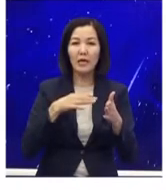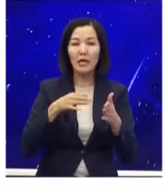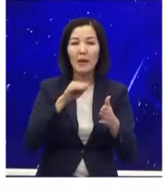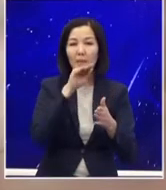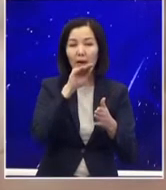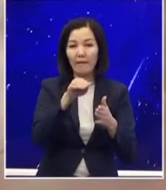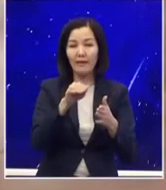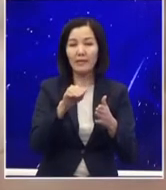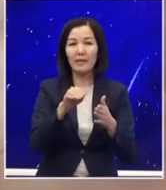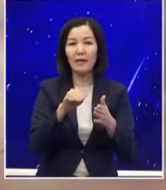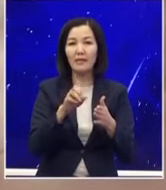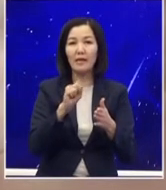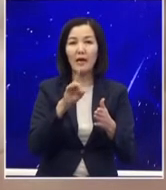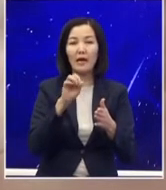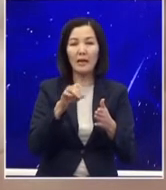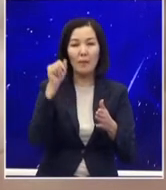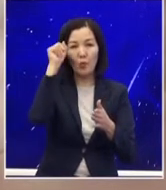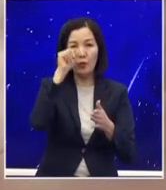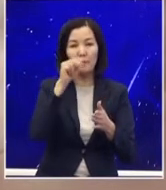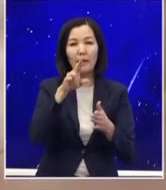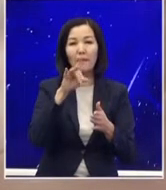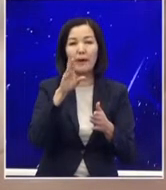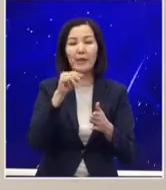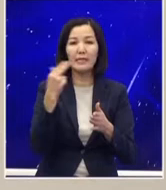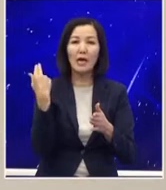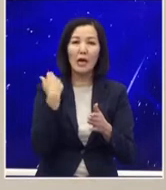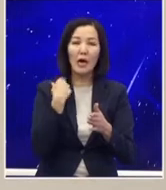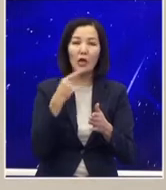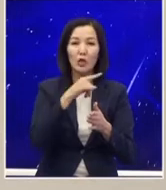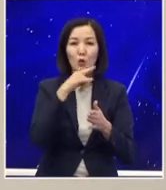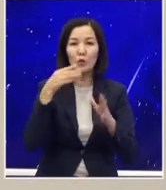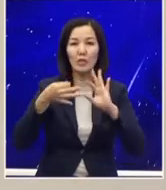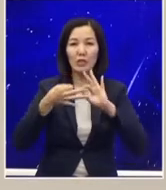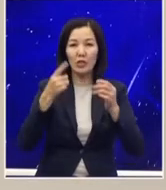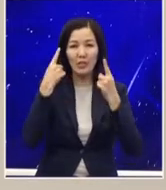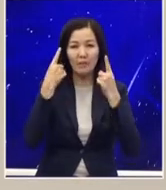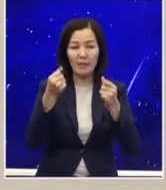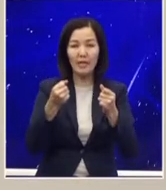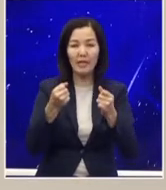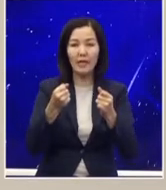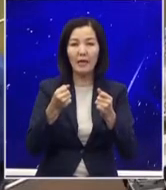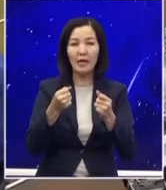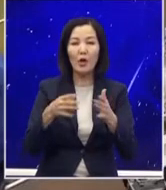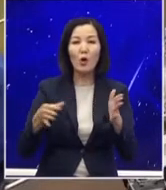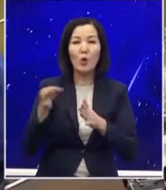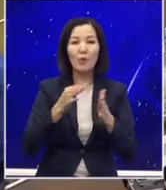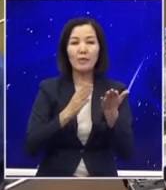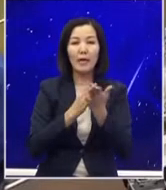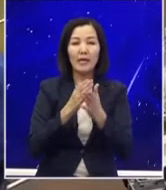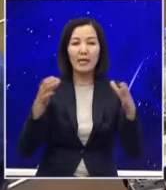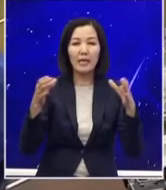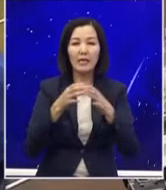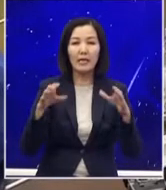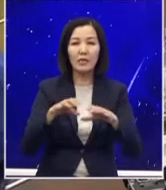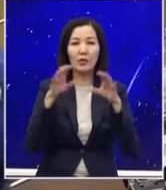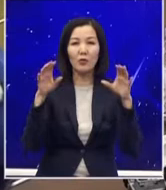дәрежесінің иегері, араб, өзбек, парсы, ағылшын және орыс тілдерін жетік меңгерген. Өз кезегінде облыстық ардагерлер кеңесінің